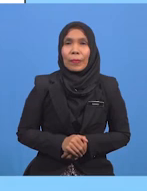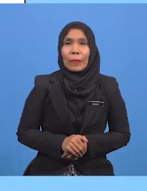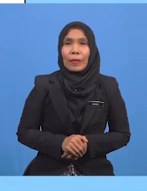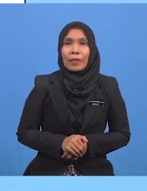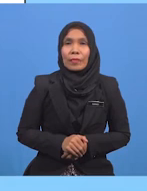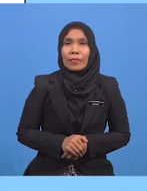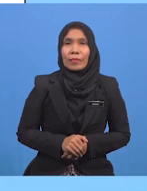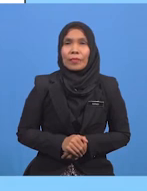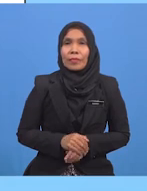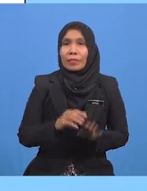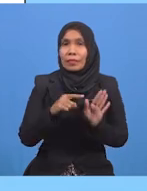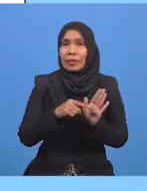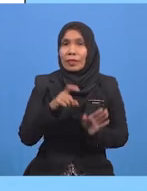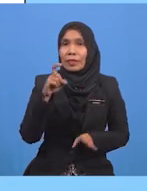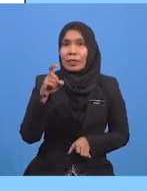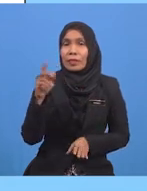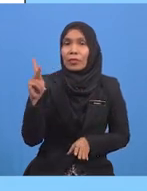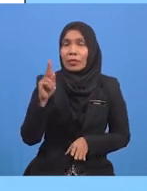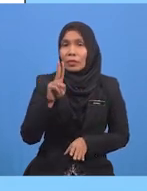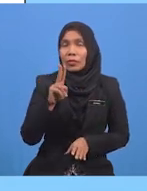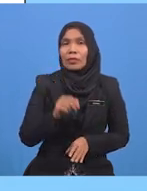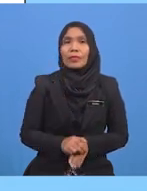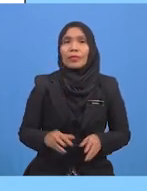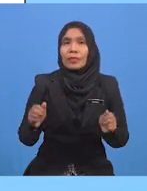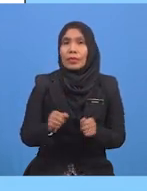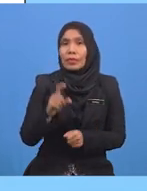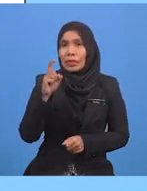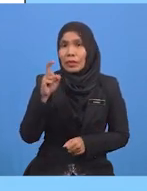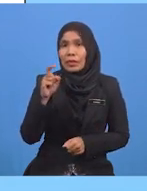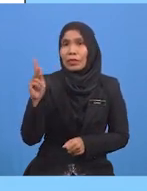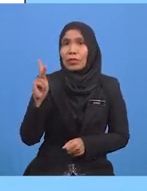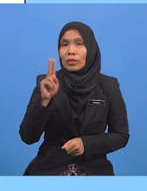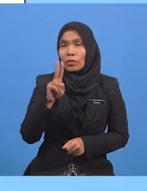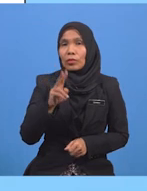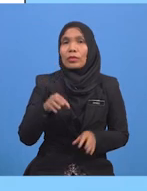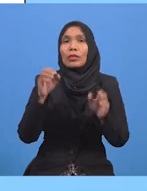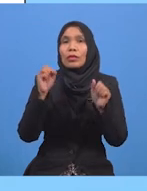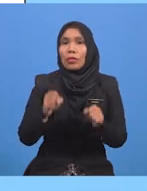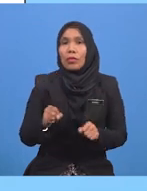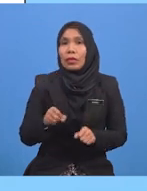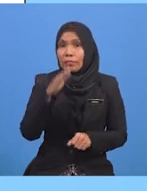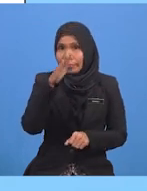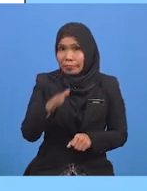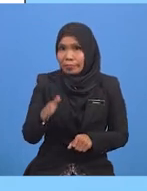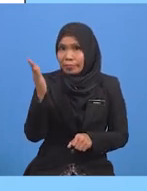Negatif X kuasa 2 dengan X kuasa 2 boleh dimansuhkan.